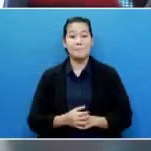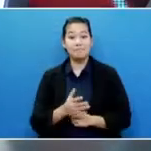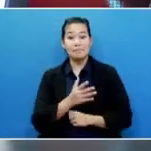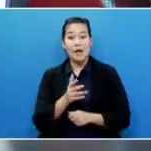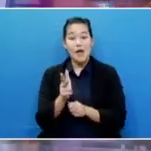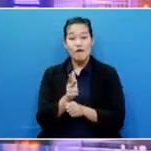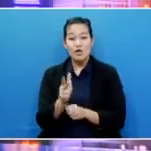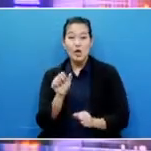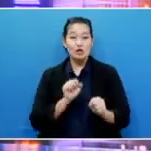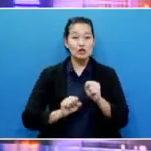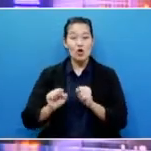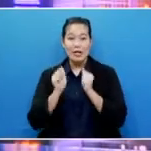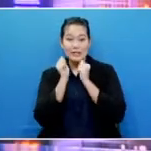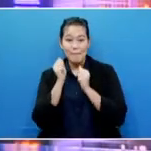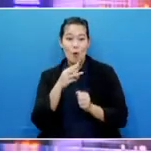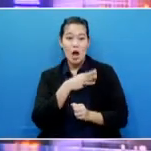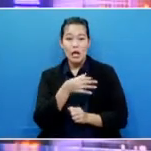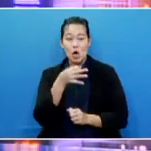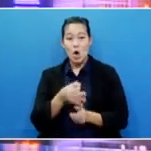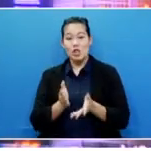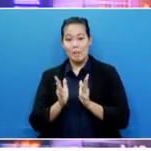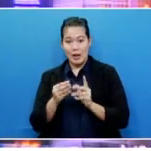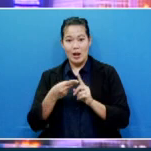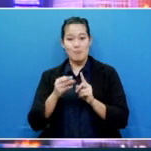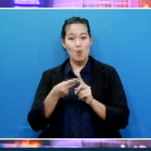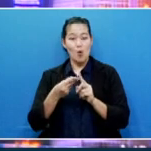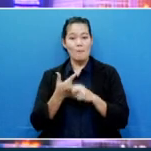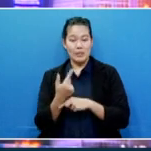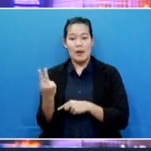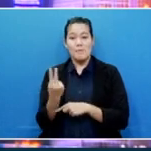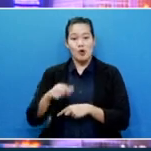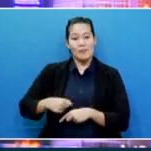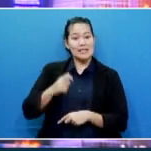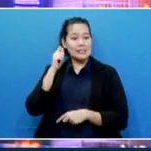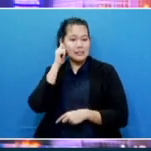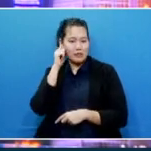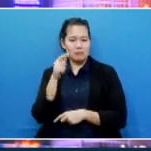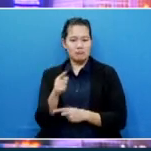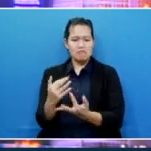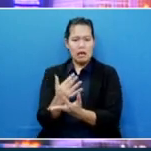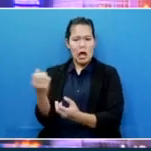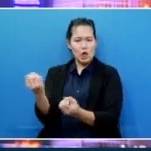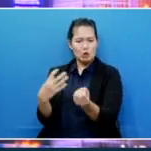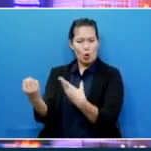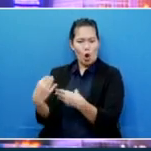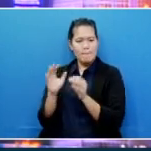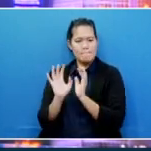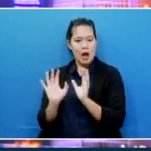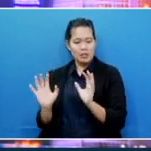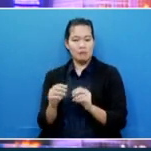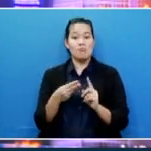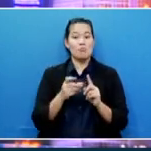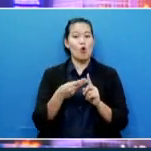saudara video joget gemoy walikota medban bobiasution dan istrinya kahang Ayu mendapat respons dari netizen